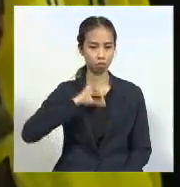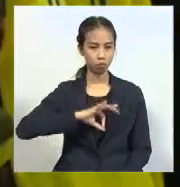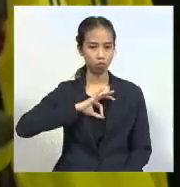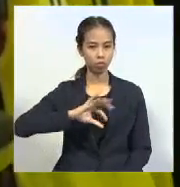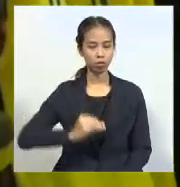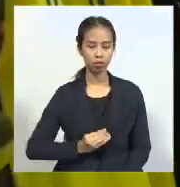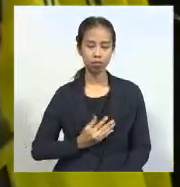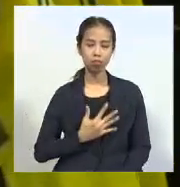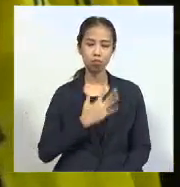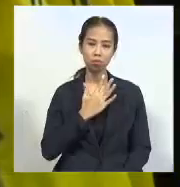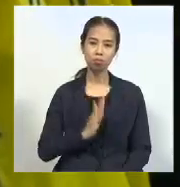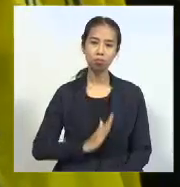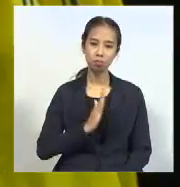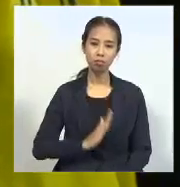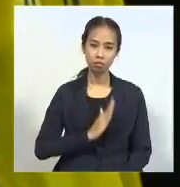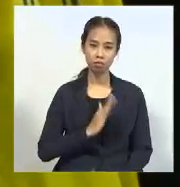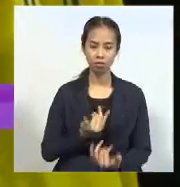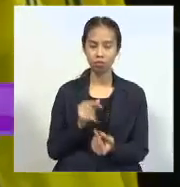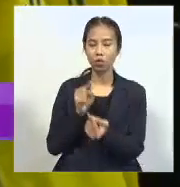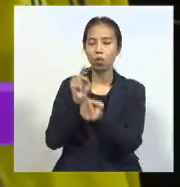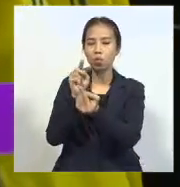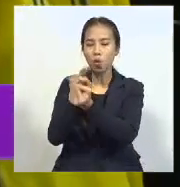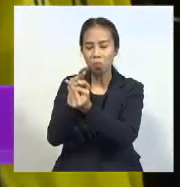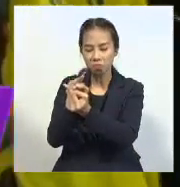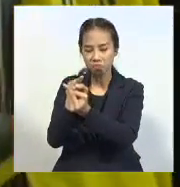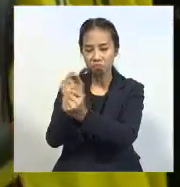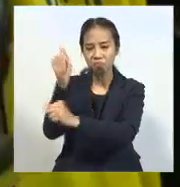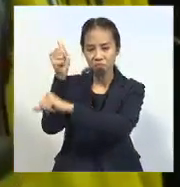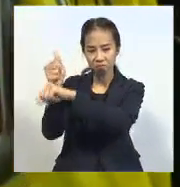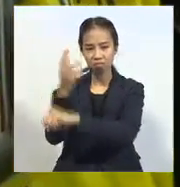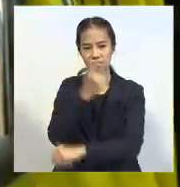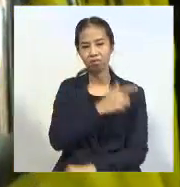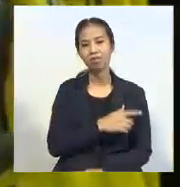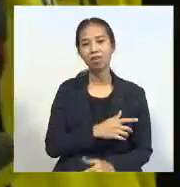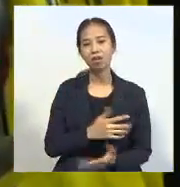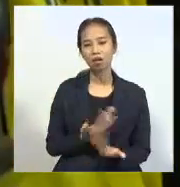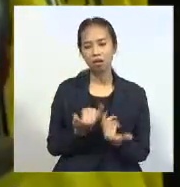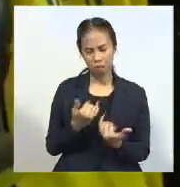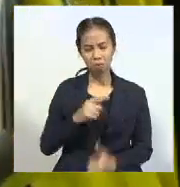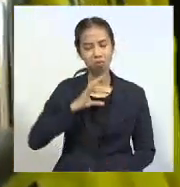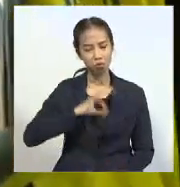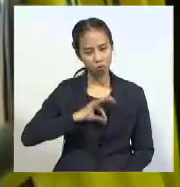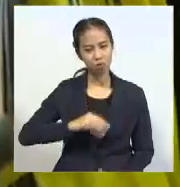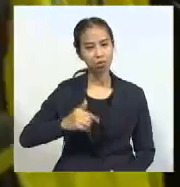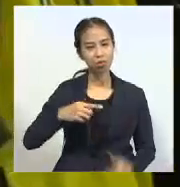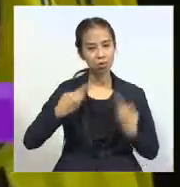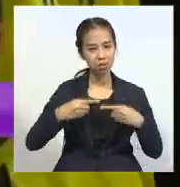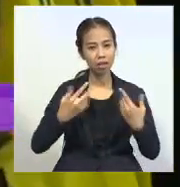ครับที่ได้มาพบท่านเป็นดีใจที่ได้พบคุณครับ